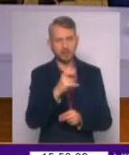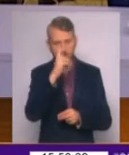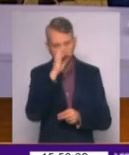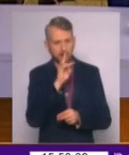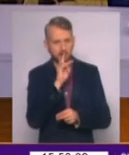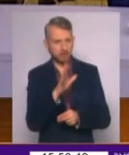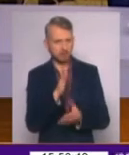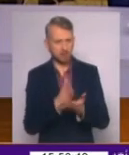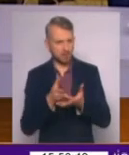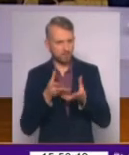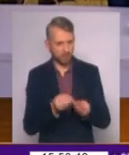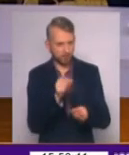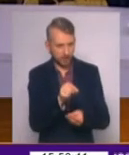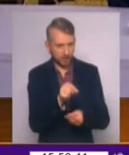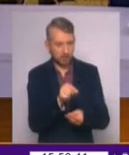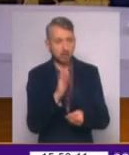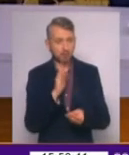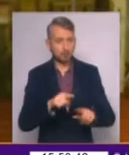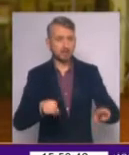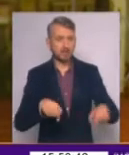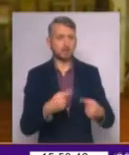буде мати на них впливу, будуть створені